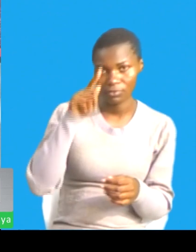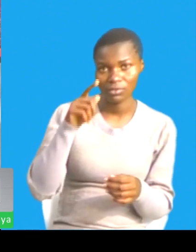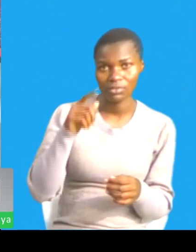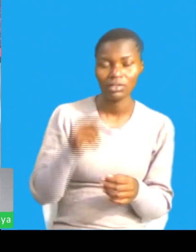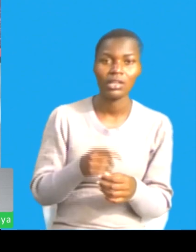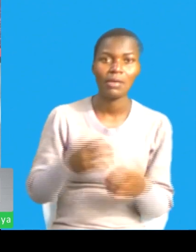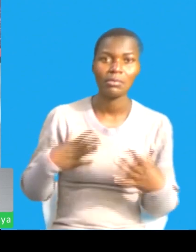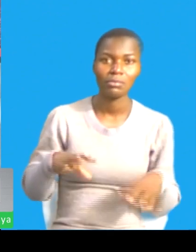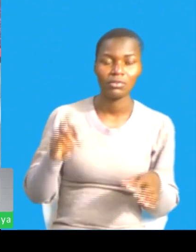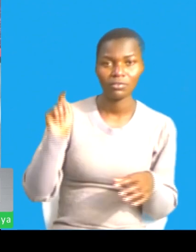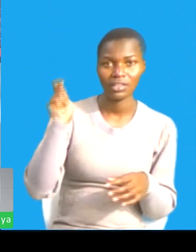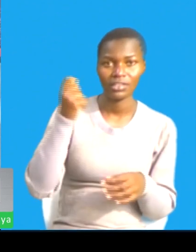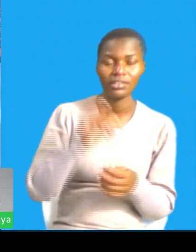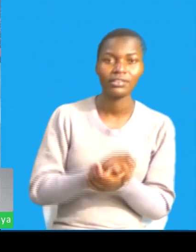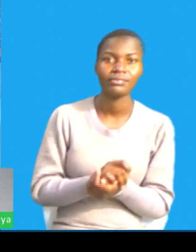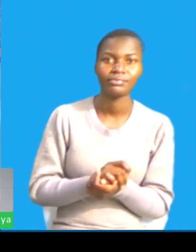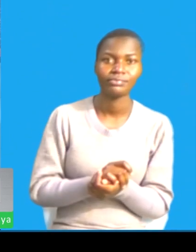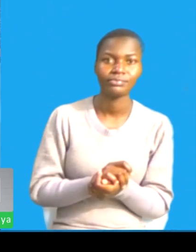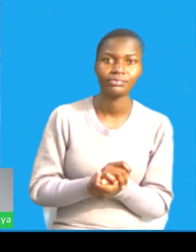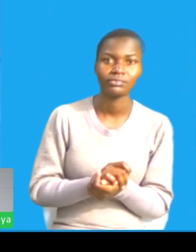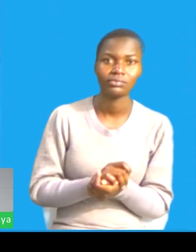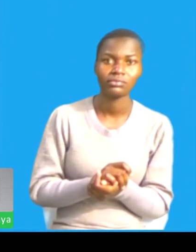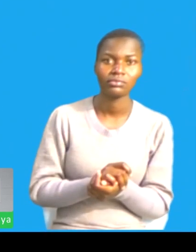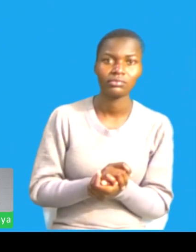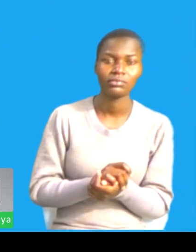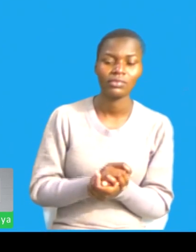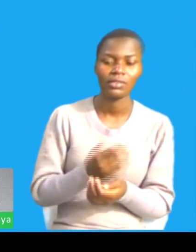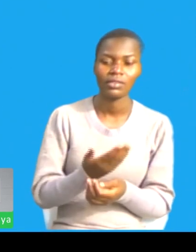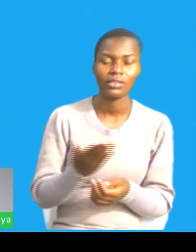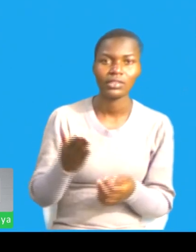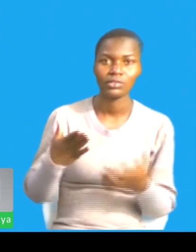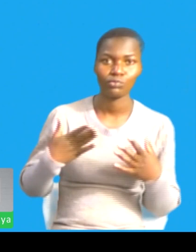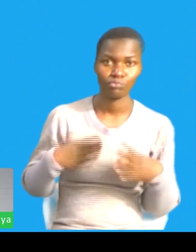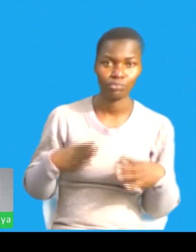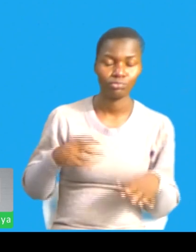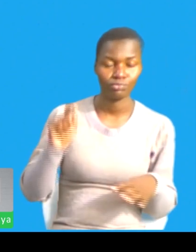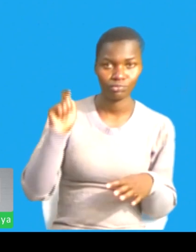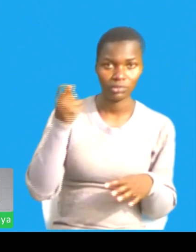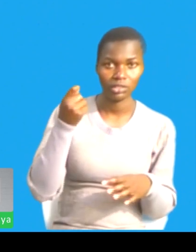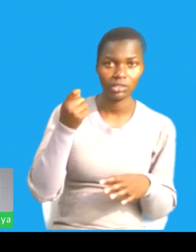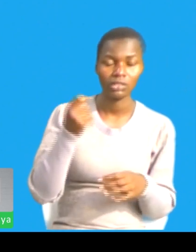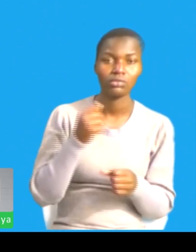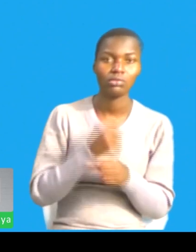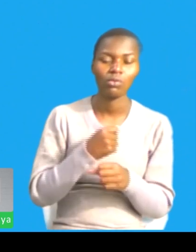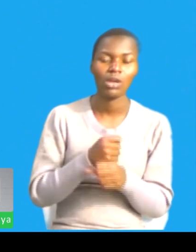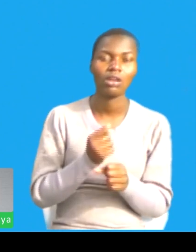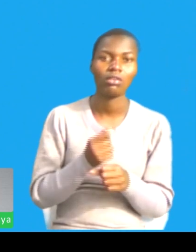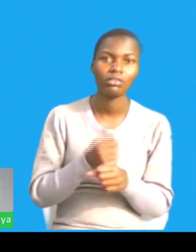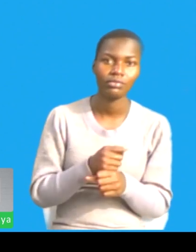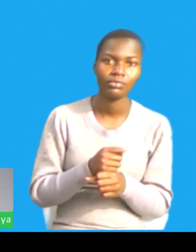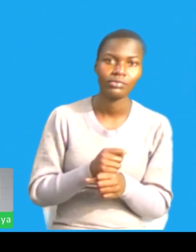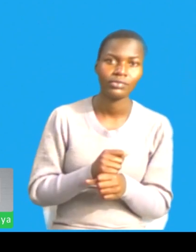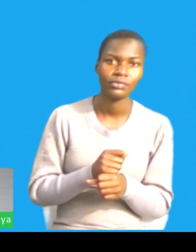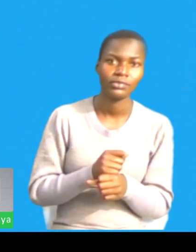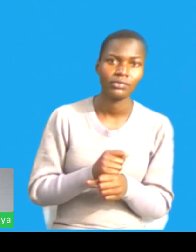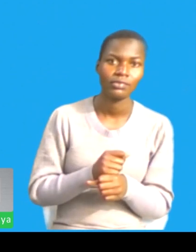tunasema people power, higher power. Hiyo inamaanisha vitu za wananchi zishughulikiwe, isiwe ni kwamba nashughulikia kitu kwa sababu mimi